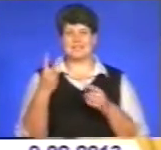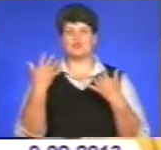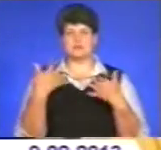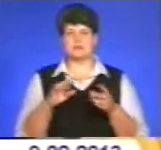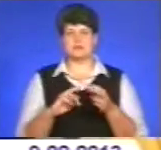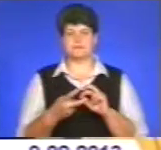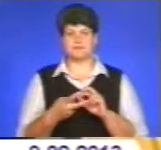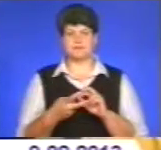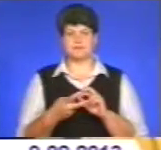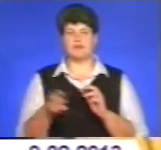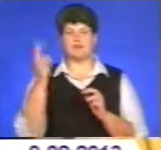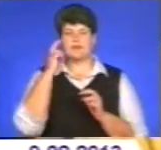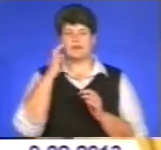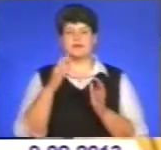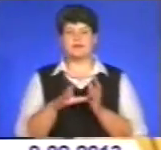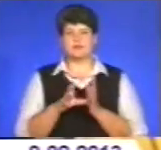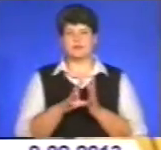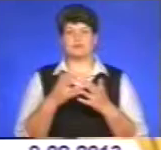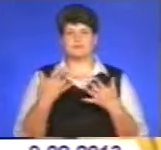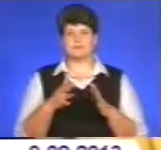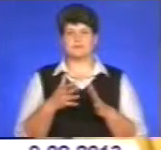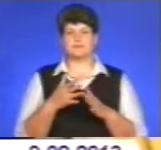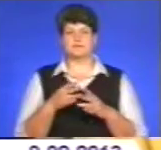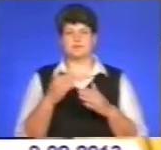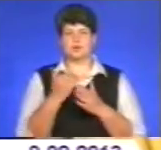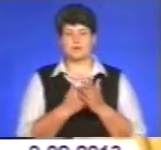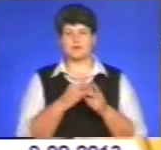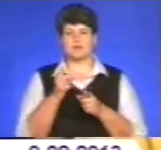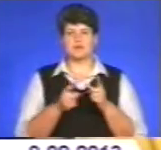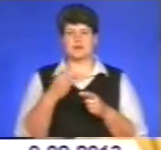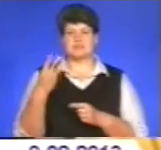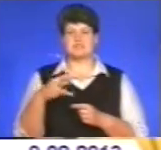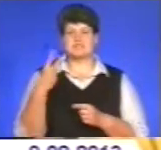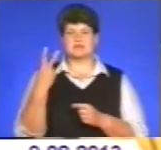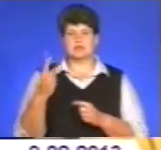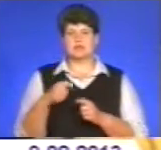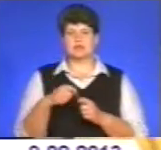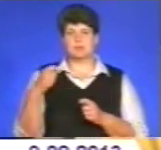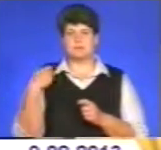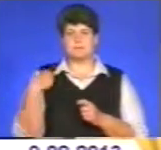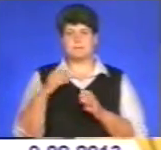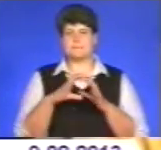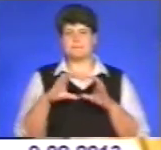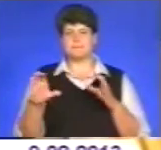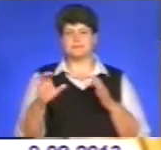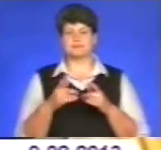312. «Київенерго» реалізує інвестиційну програму, міняє в цьому році 32 кілометри магістральних сітей,